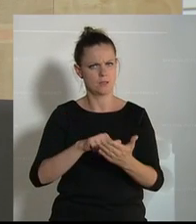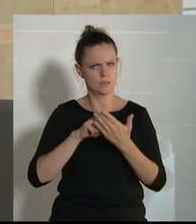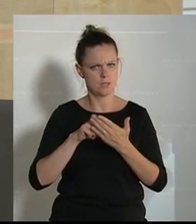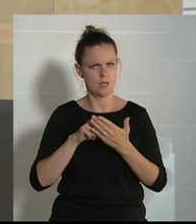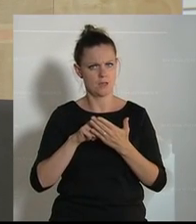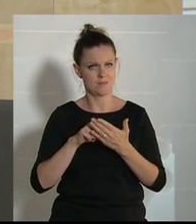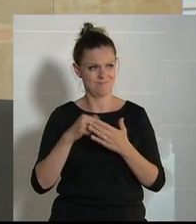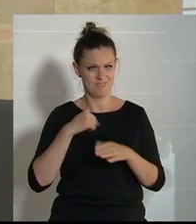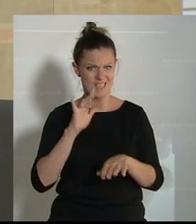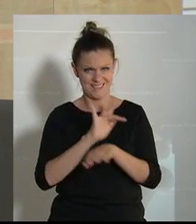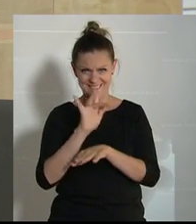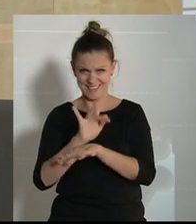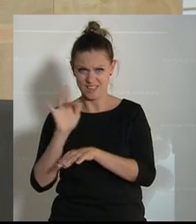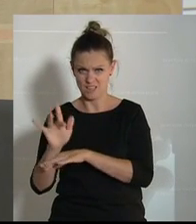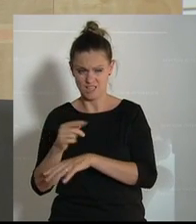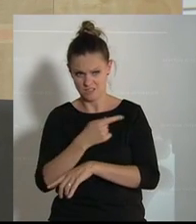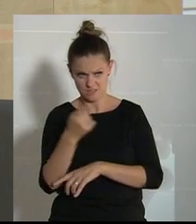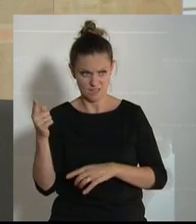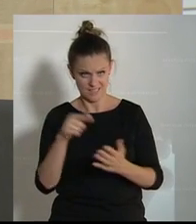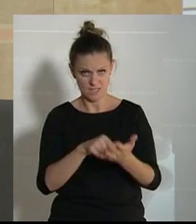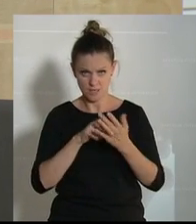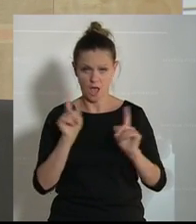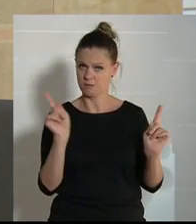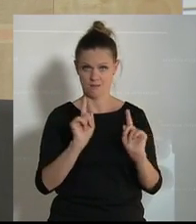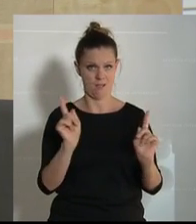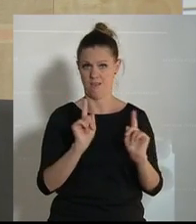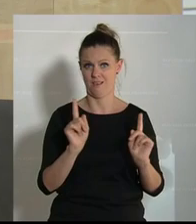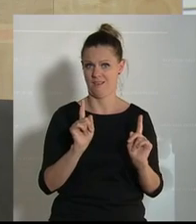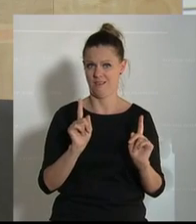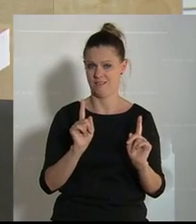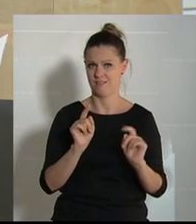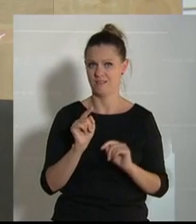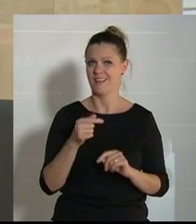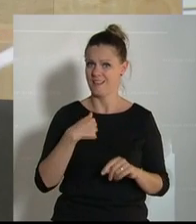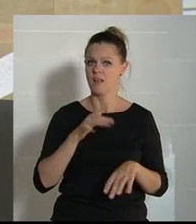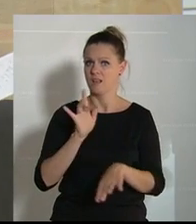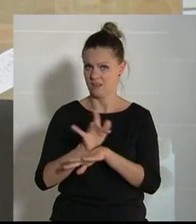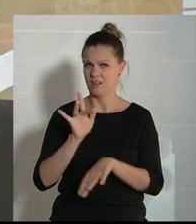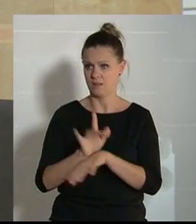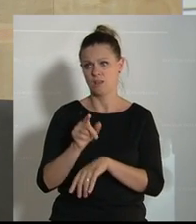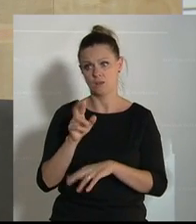die ich kritisiere, sind nicht diejenigen, die es aufzeigen, sondern diejenigen, die diese, ich hoffe,